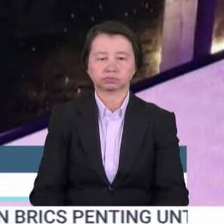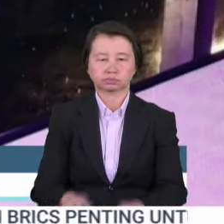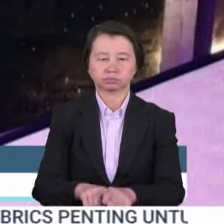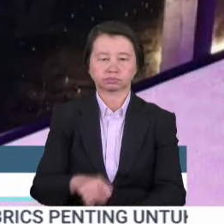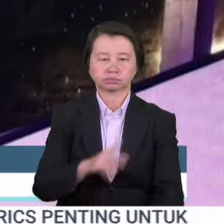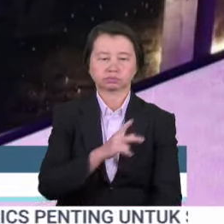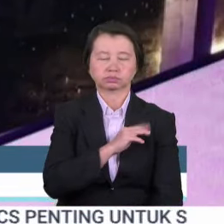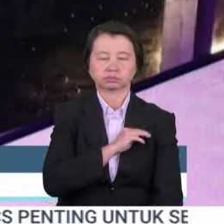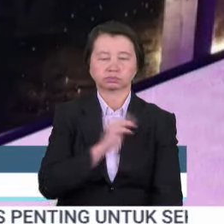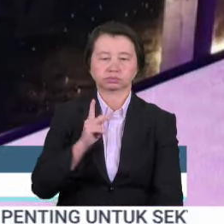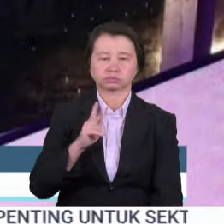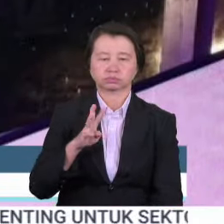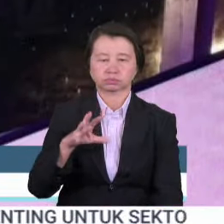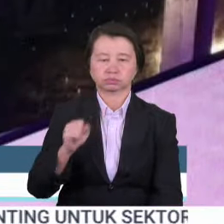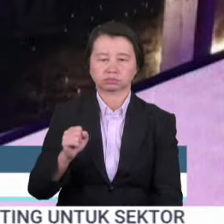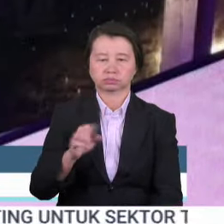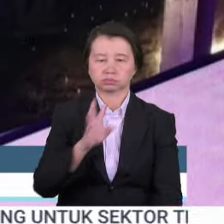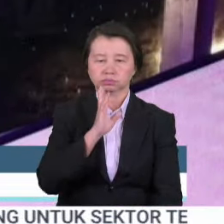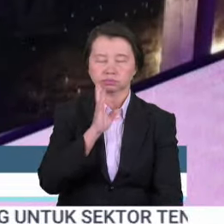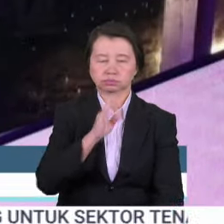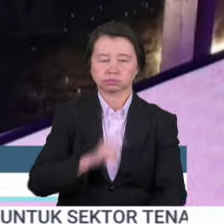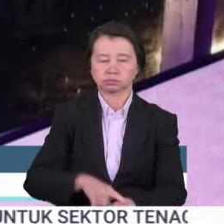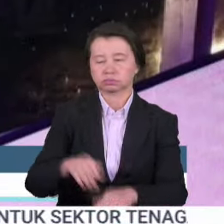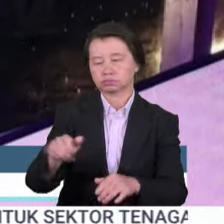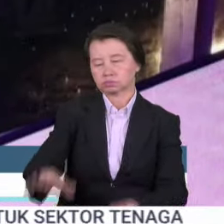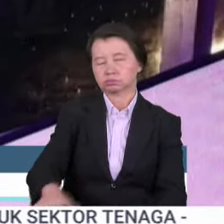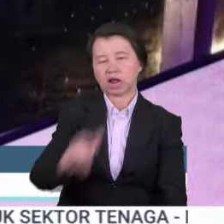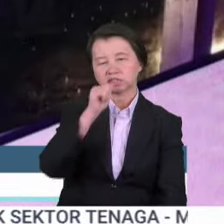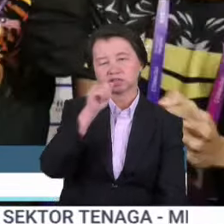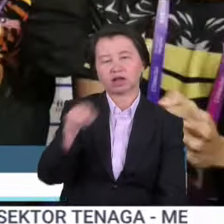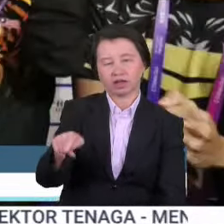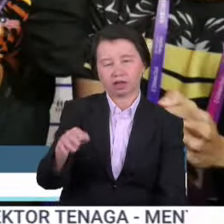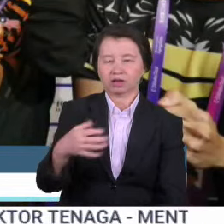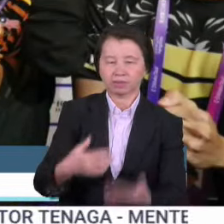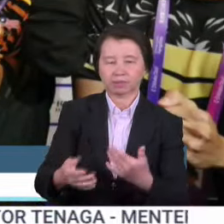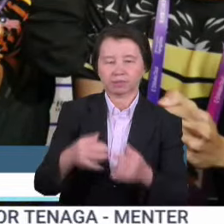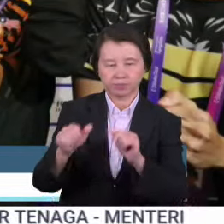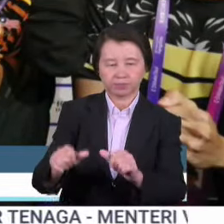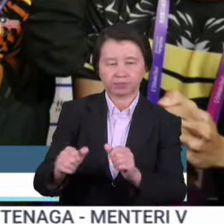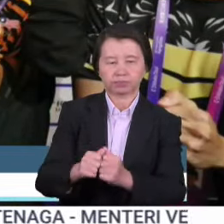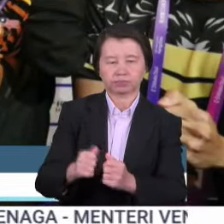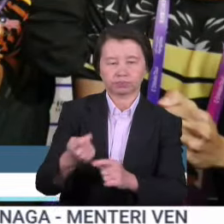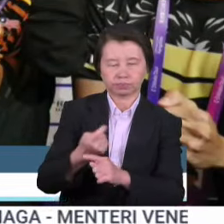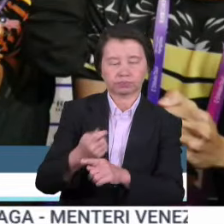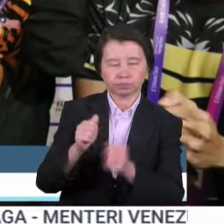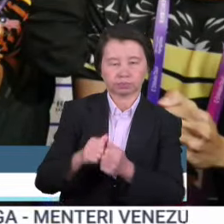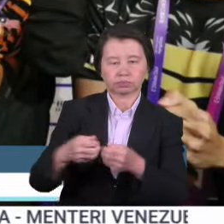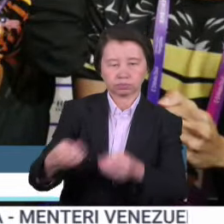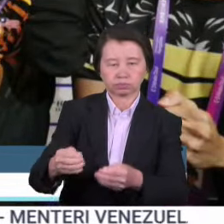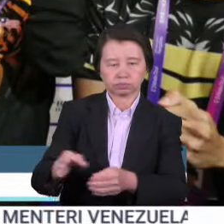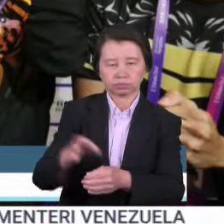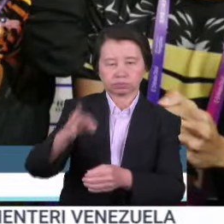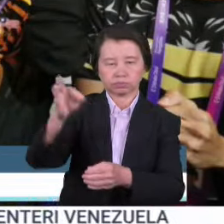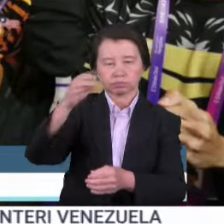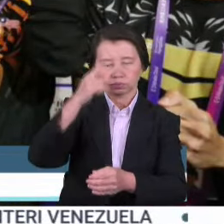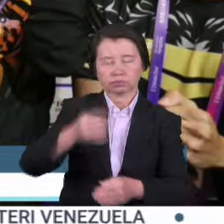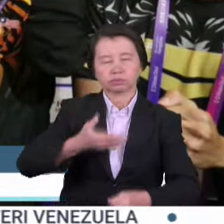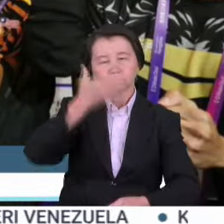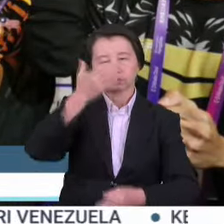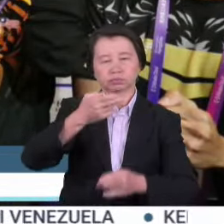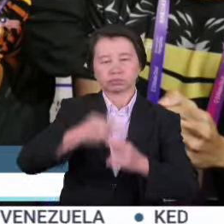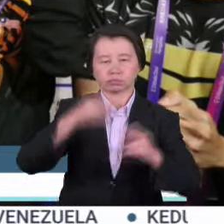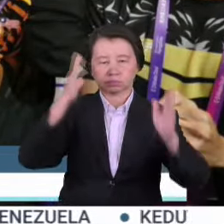Hana, biarpun barisan atlet yang dipertaruhkan masih muda sekitar 18 hingga 21 tahun, namun mereka sudah mampu mengharumkan